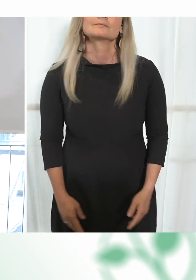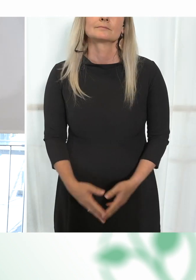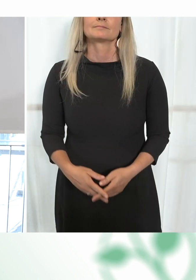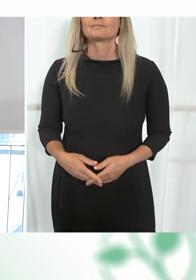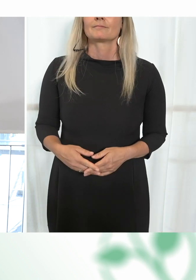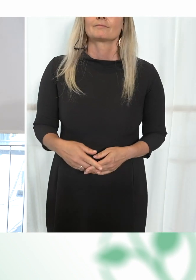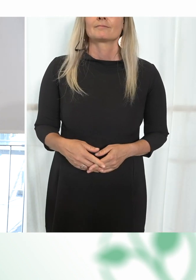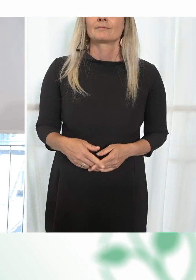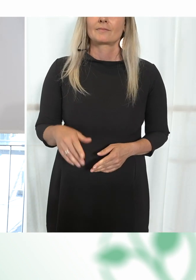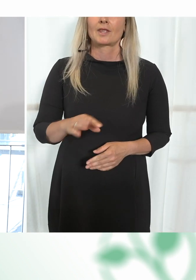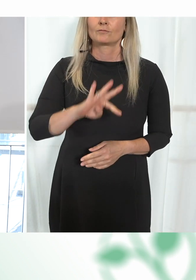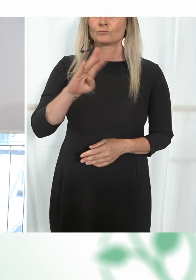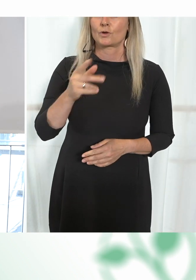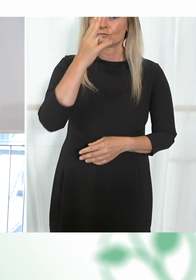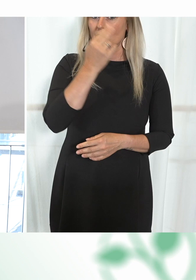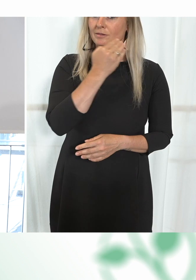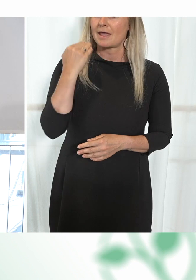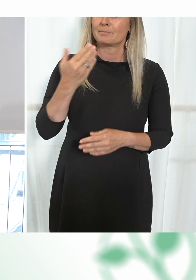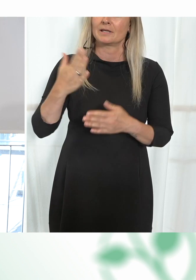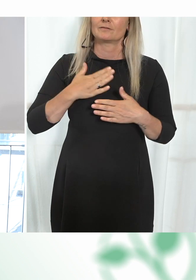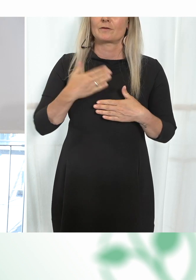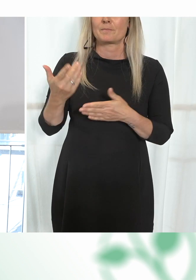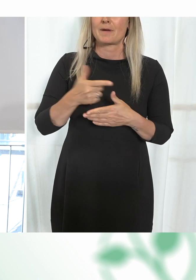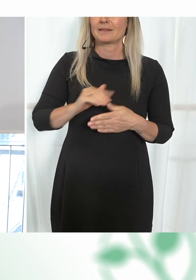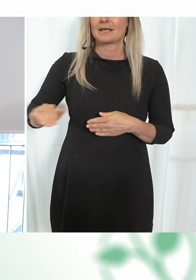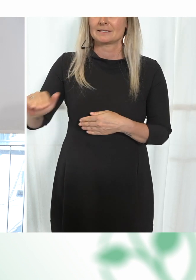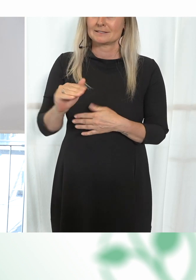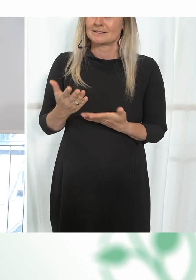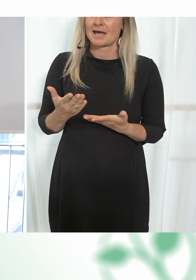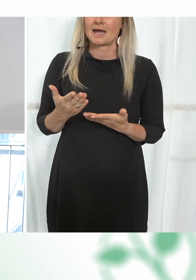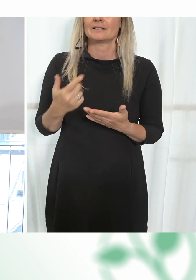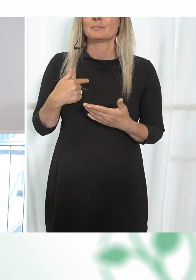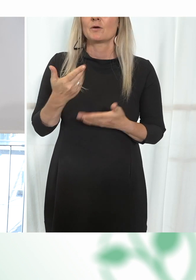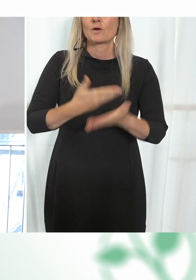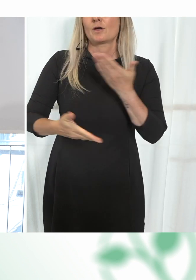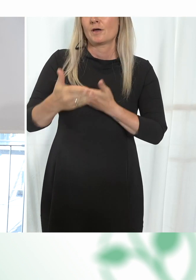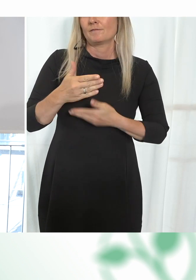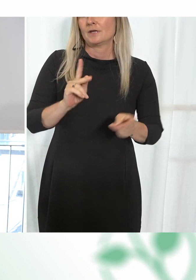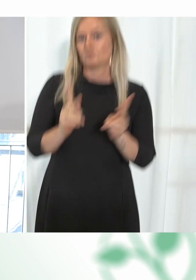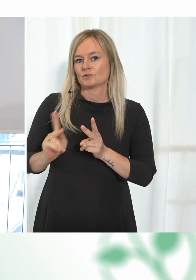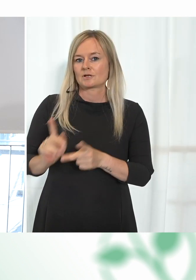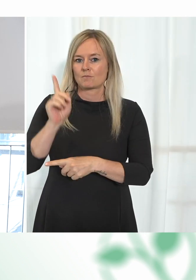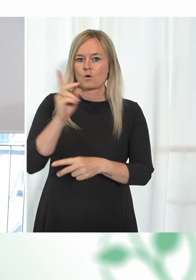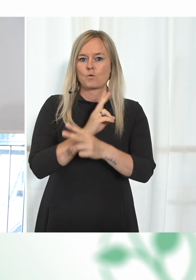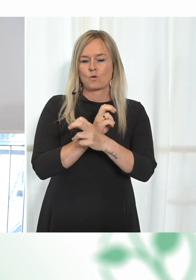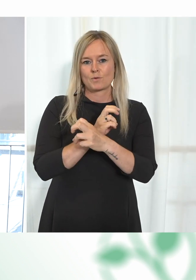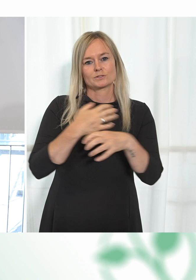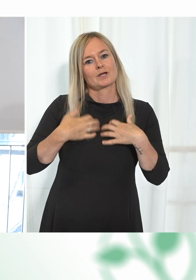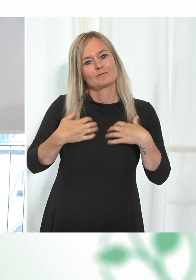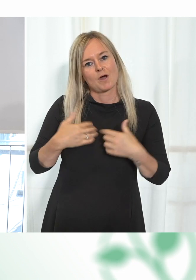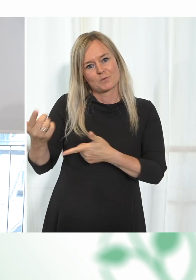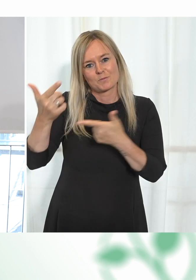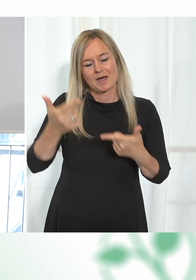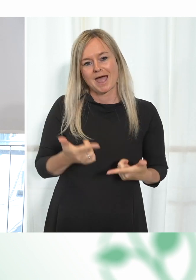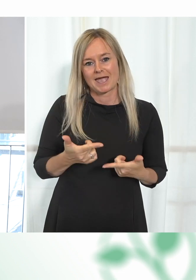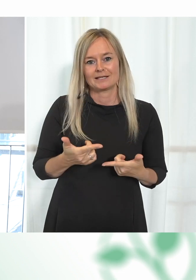Ja, einen wunderschönen Nachmittag auch von meiner Seite. Ich bin hier für die Wirtschaftskammer Oberösterreich und ich freue mich über die Einladung